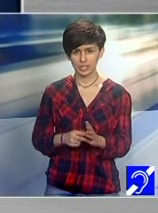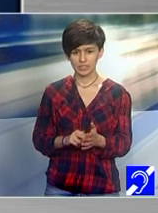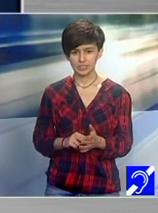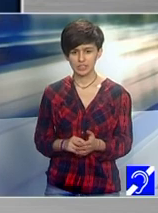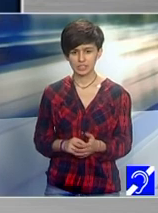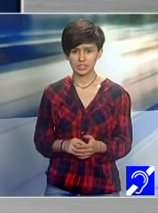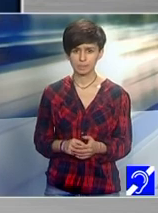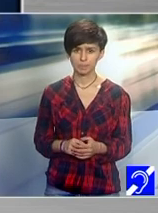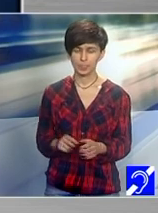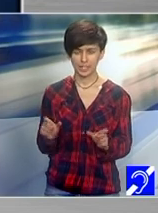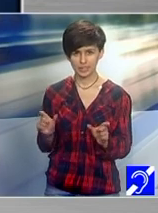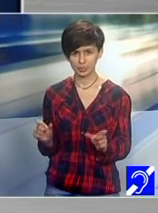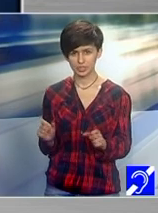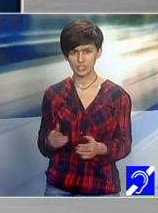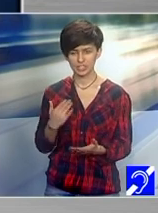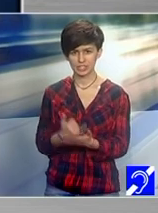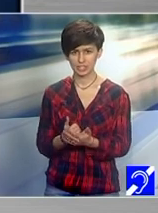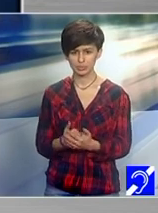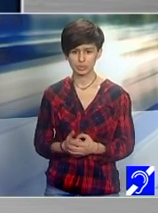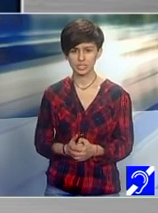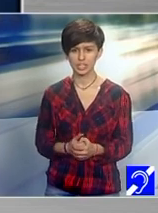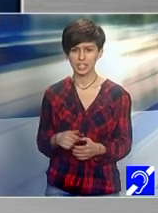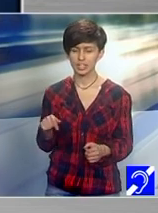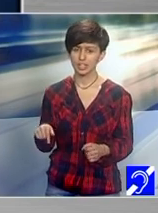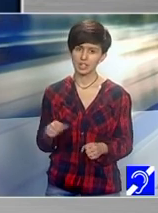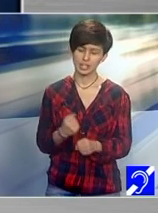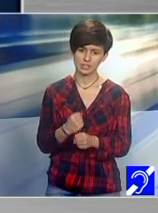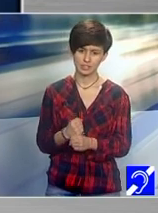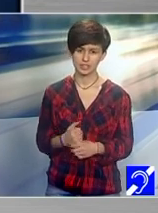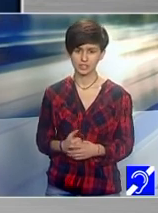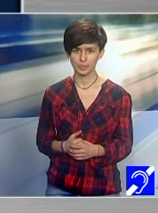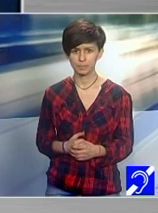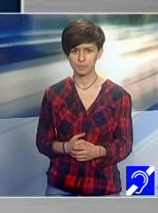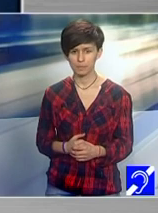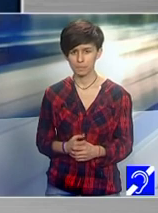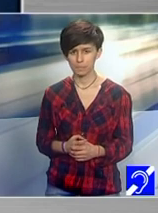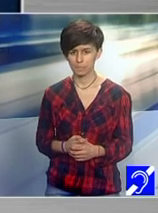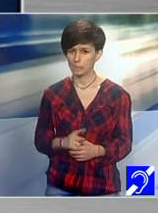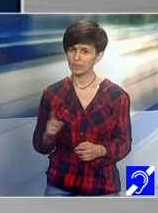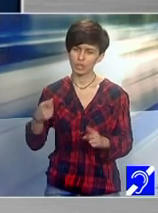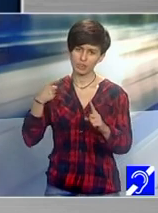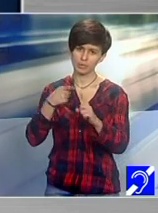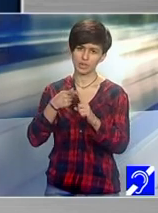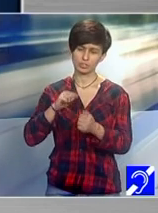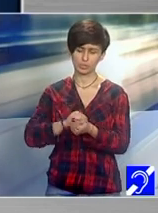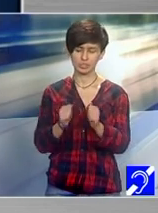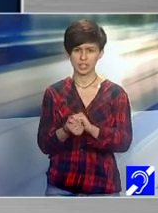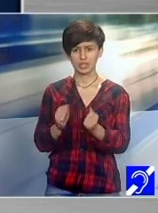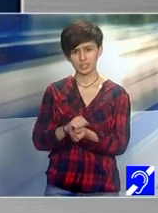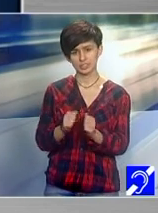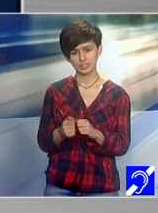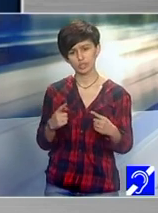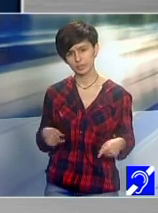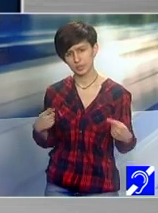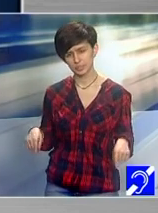ne irosim energia luptându-ne între noi, pentru că nu asta este scopul nostru. Noi trebuie să luptăm. Ar fi